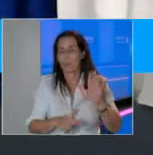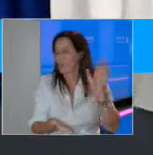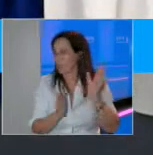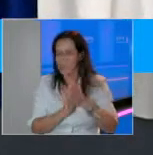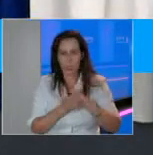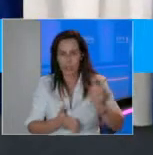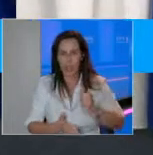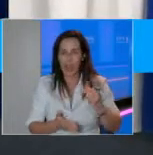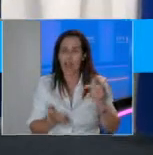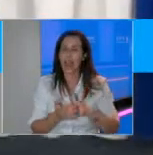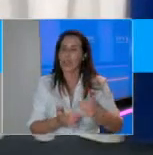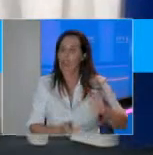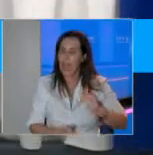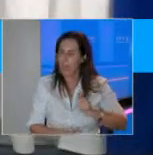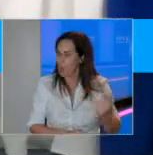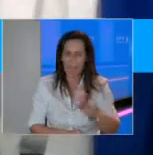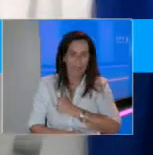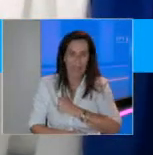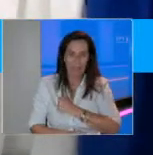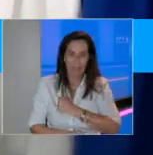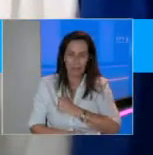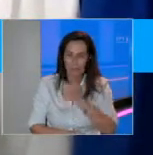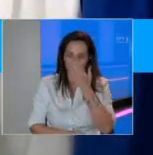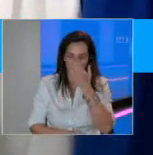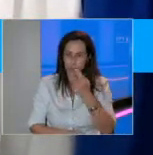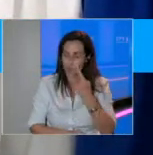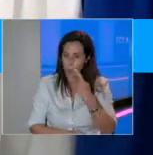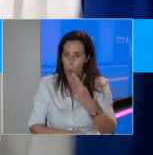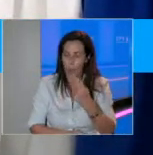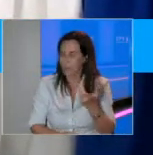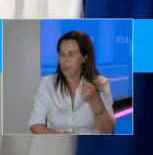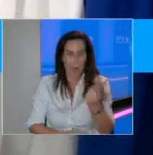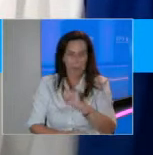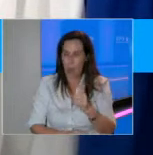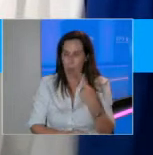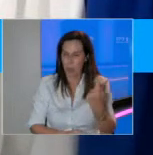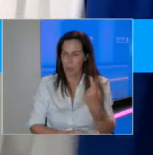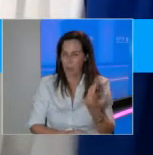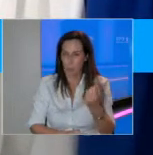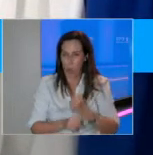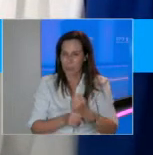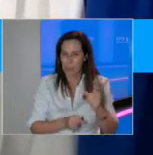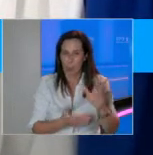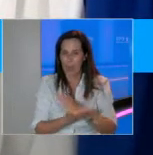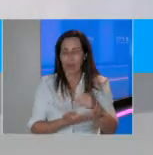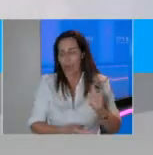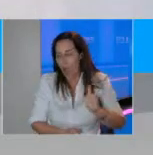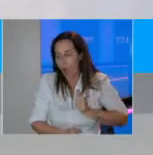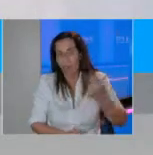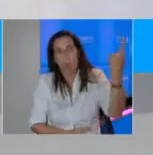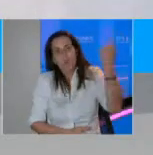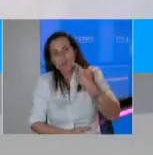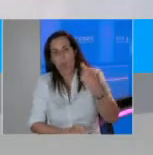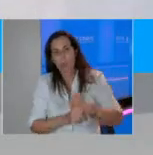נקודה. לכן החיילים המסכנים שמצלמים אותם, יורים על הבלונים, הם לא בעצמם עושים את הדברים האלה. הם מקבלים את